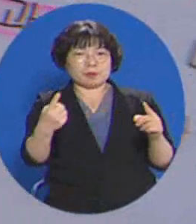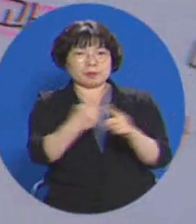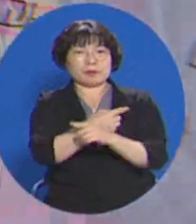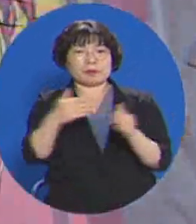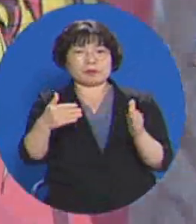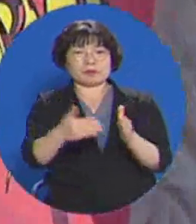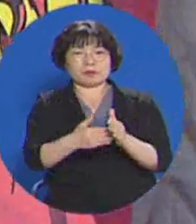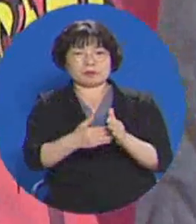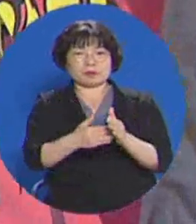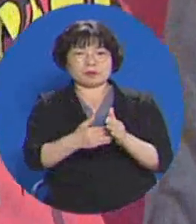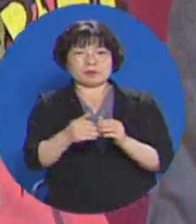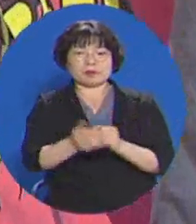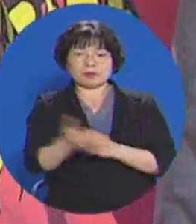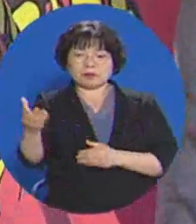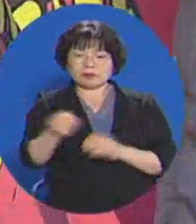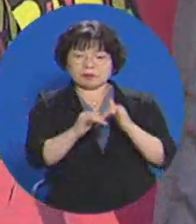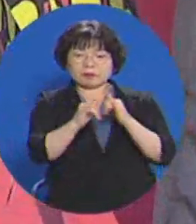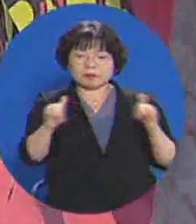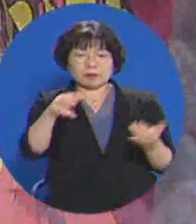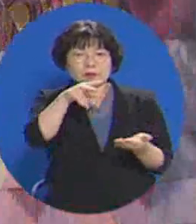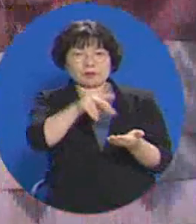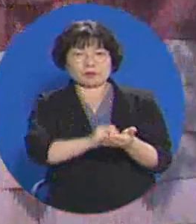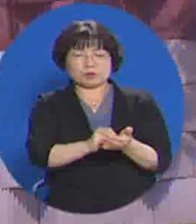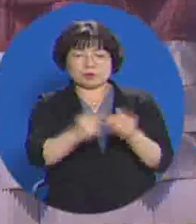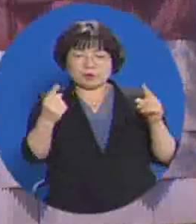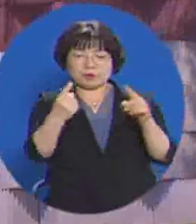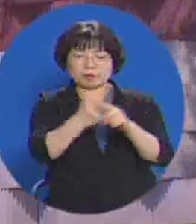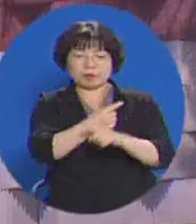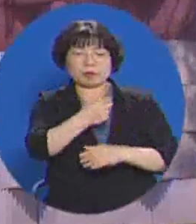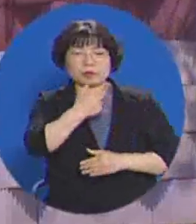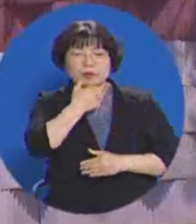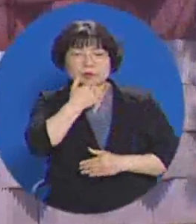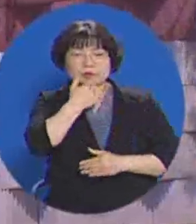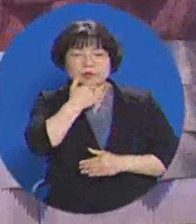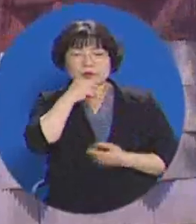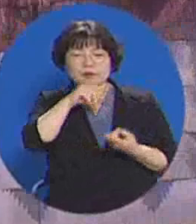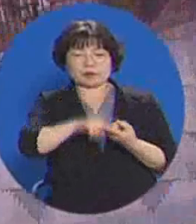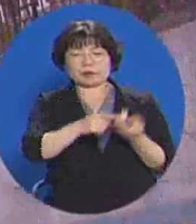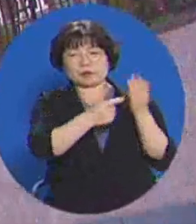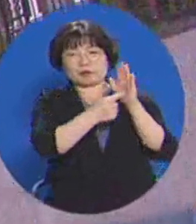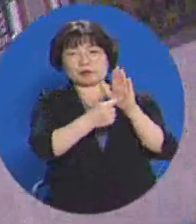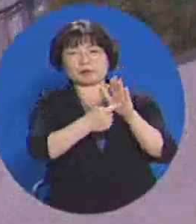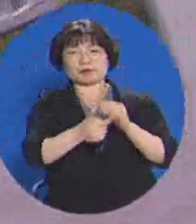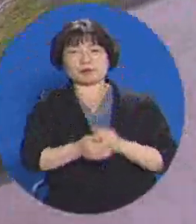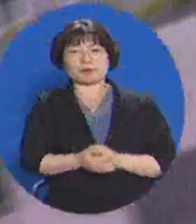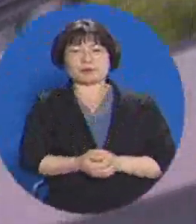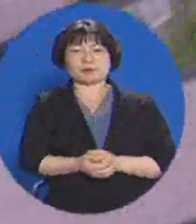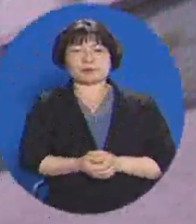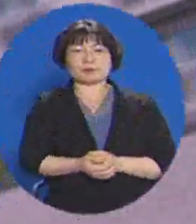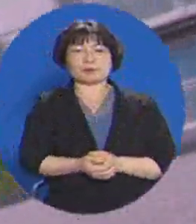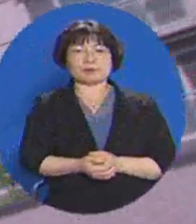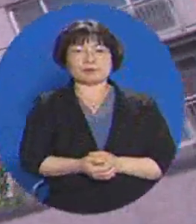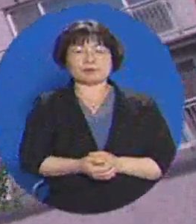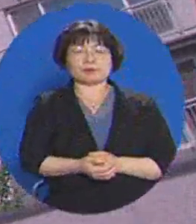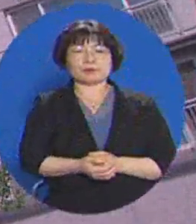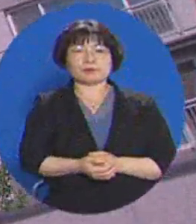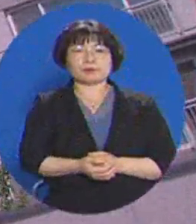개정했지만 막상 입주민들의 상황은 크게 개선되지 않고 있다는 목소리가 커지고 있습니다. MBC 뉴스 강서영입니다.